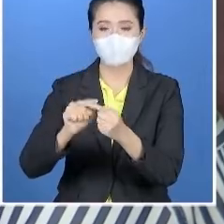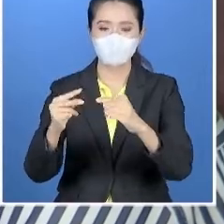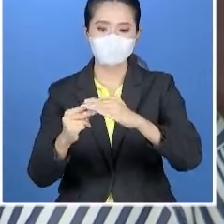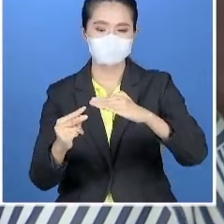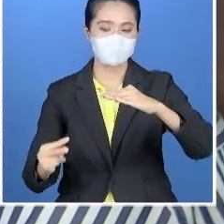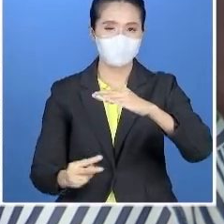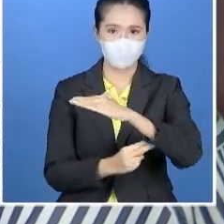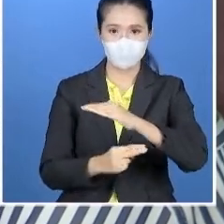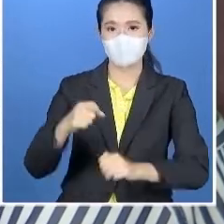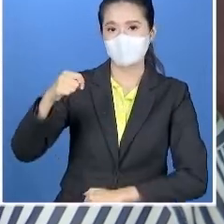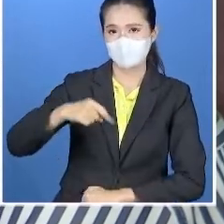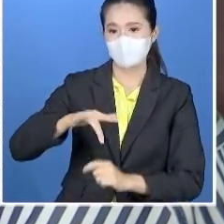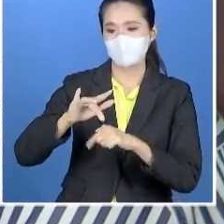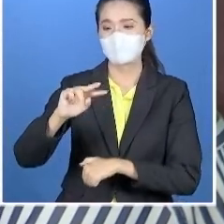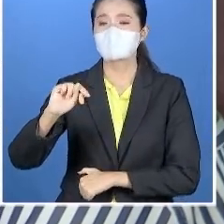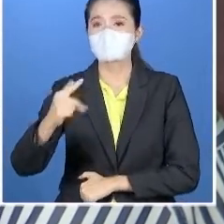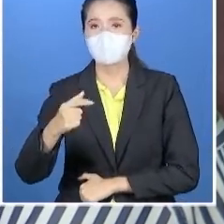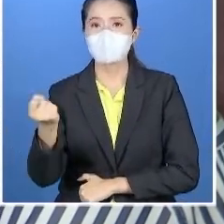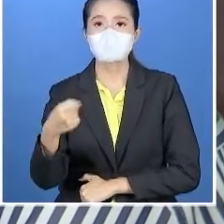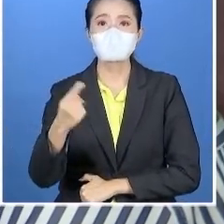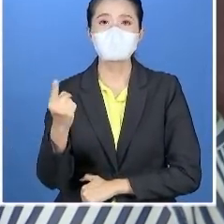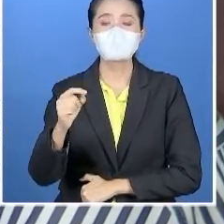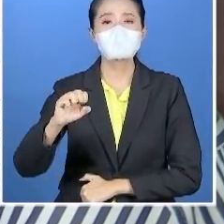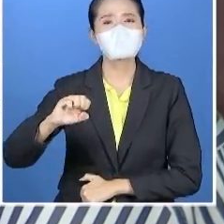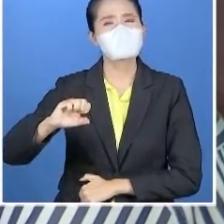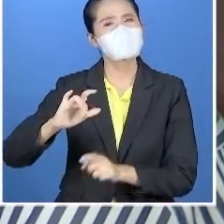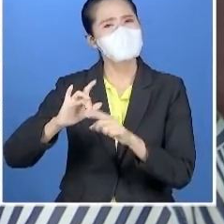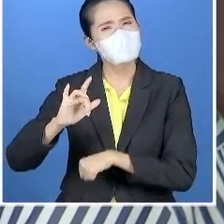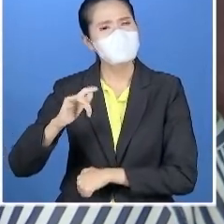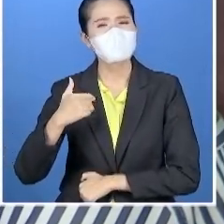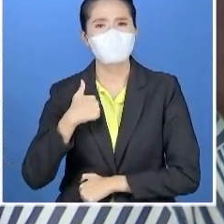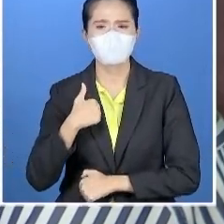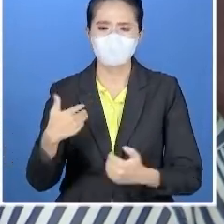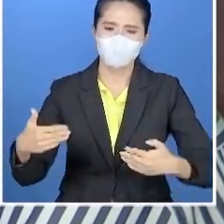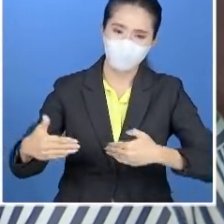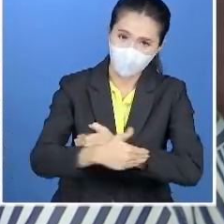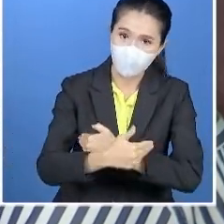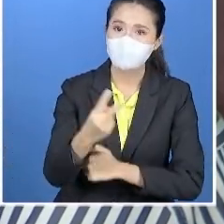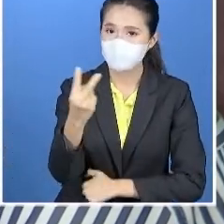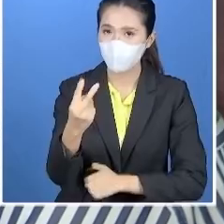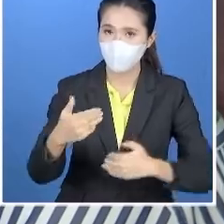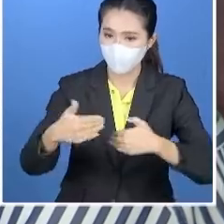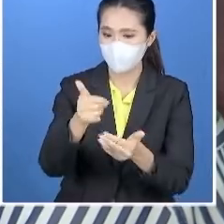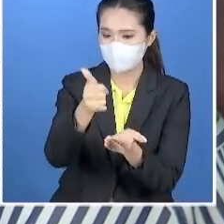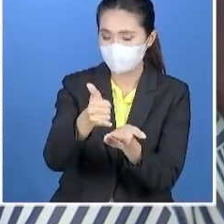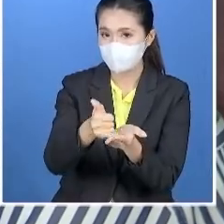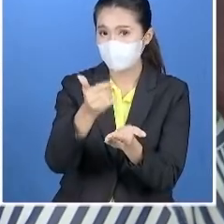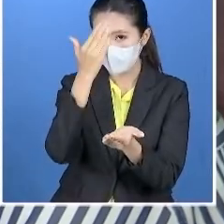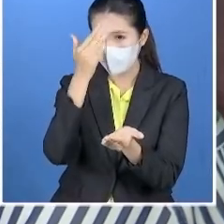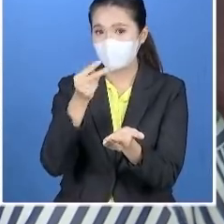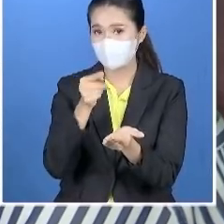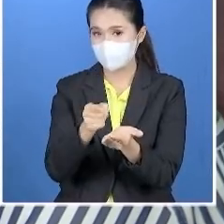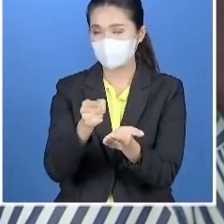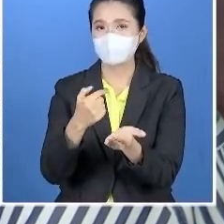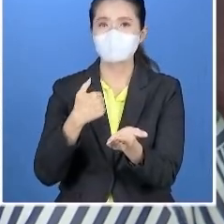พานสังฮีหน่อยที่เขาบอกว่าเห็นเหมือนคนสองคนเนี่ยมีการสวมกอดกันที่บริเวณหัวเรือจริงหรือไม่ถ้าดู